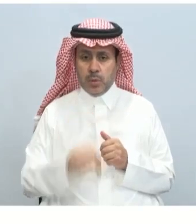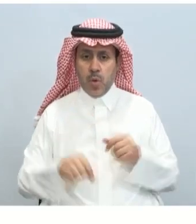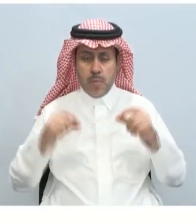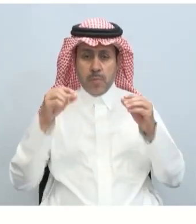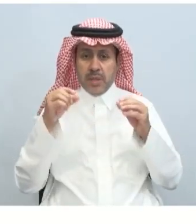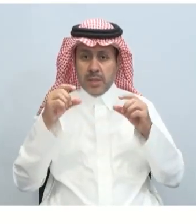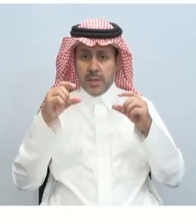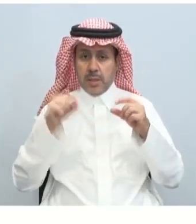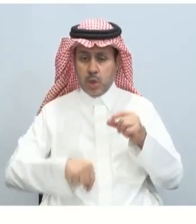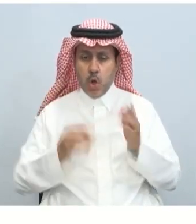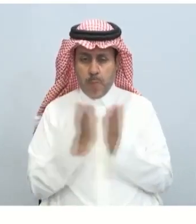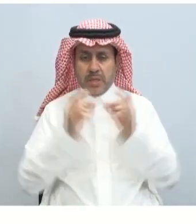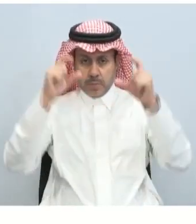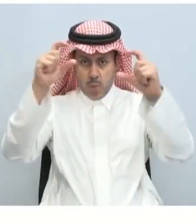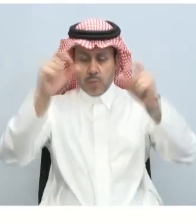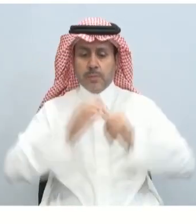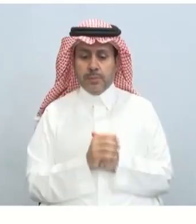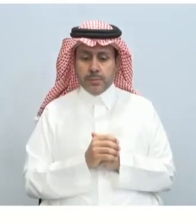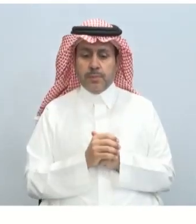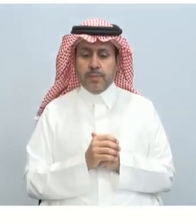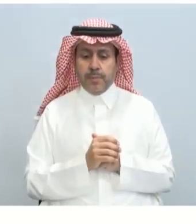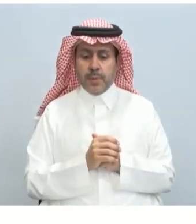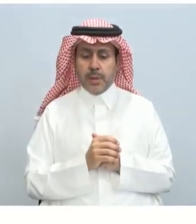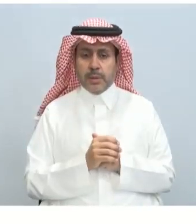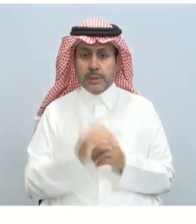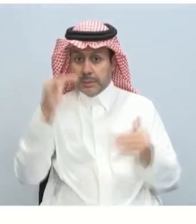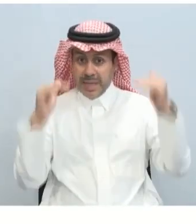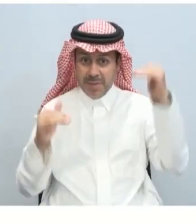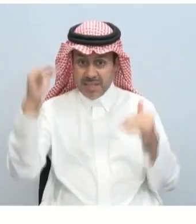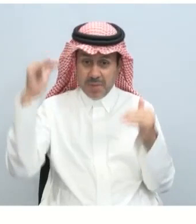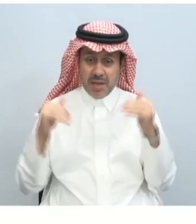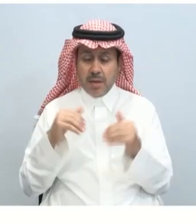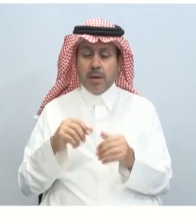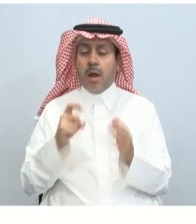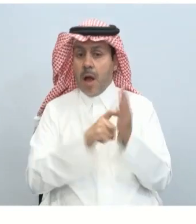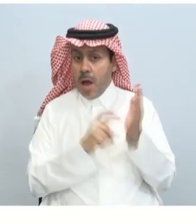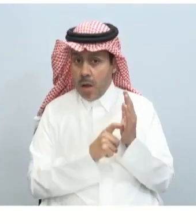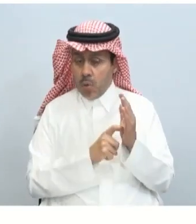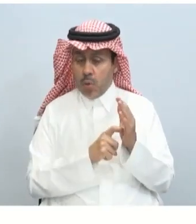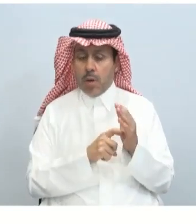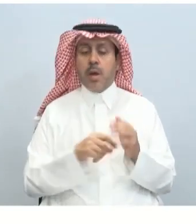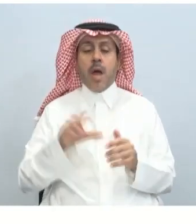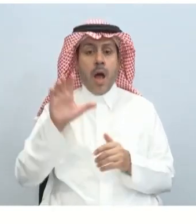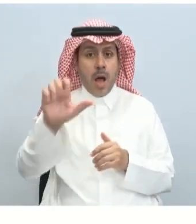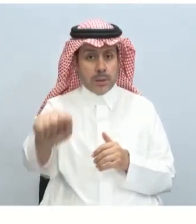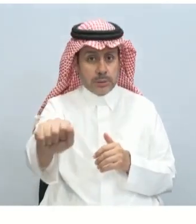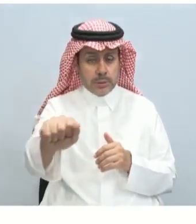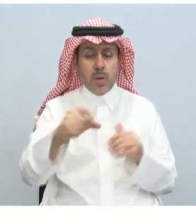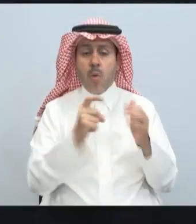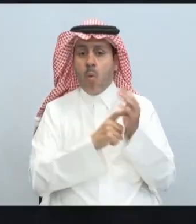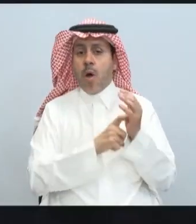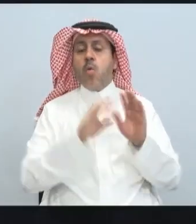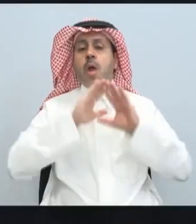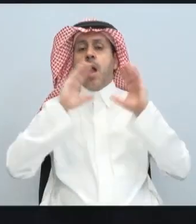درسنا في هذا اليوم بعنوان التمييز بين القانون الخاص والقانون العام وقد تقدم